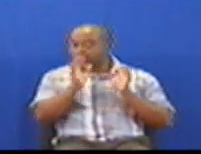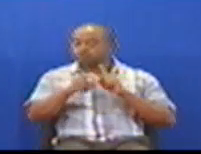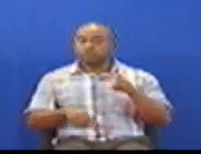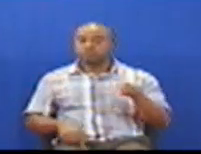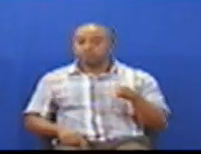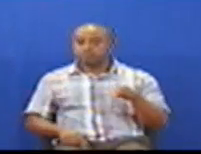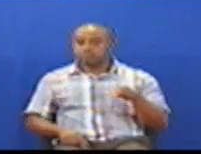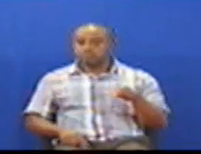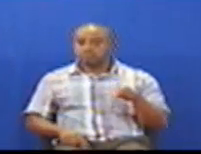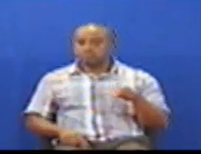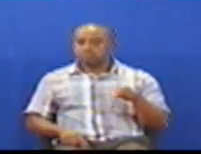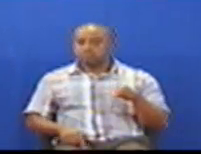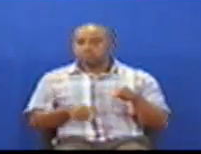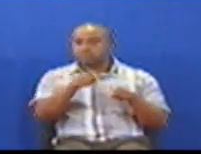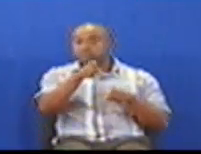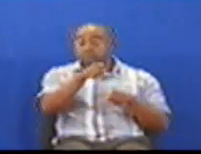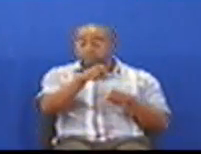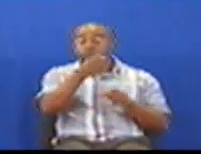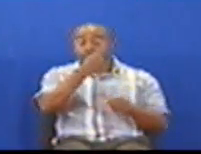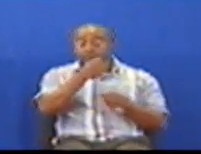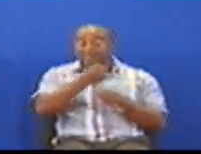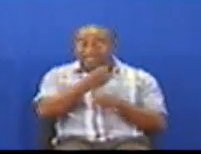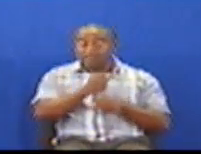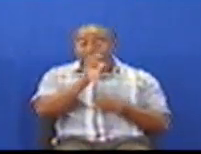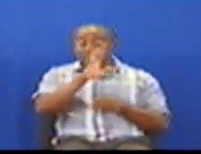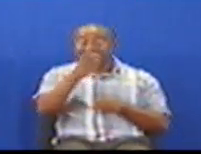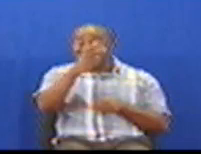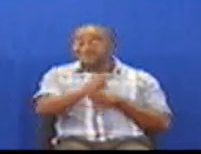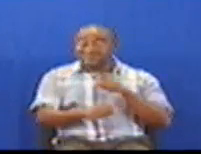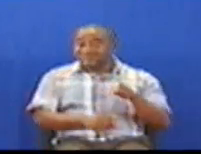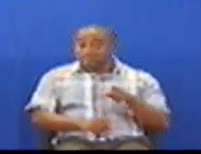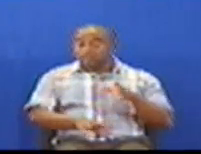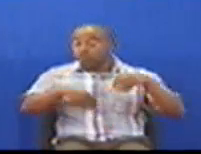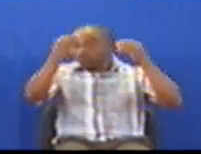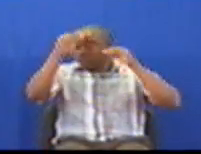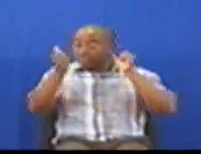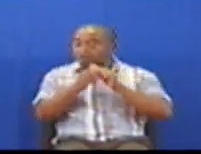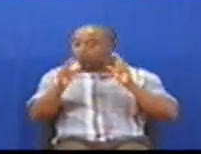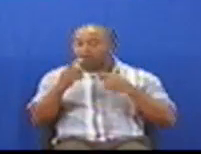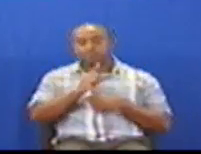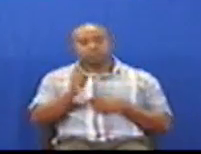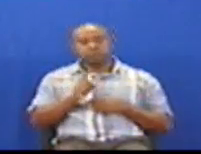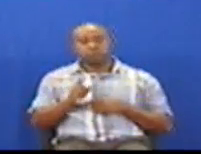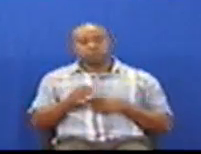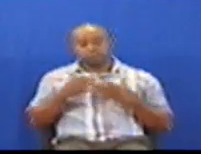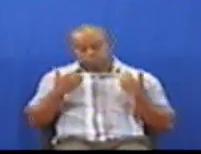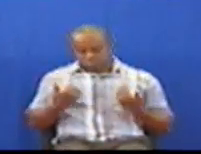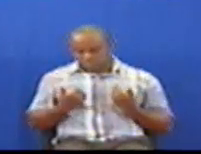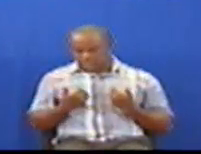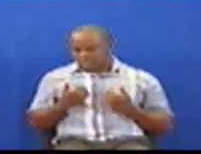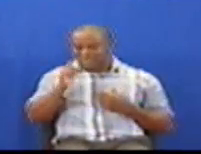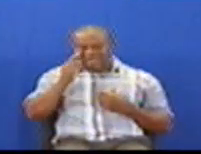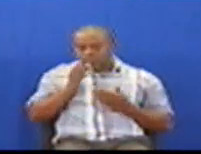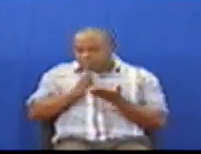mwingine halimfanye mtumishi aweze kufanya kazi wala kujifunza mambo mapya. Mimi nakuomba mheshimiwa waziri, angalia, pitia halmashauri zako